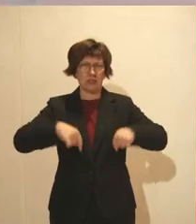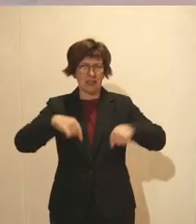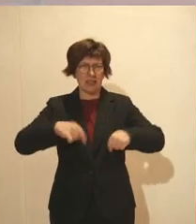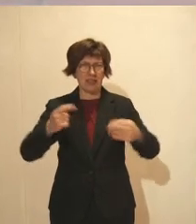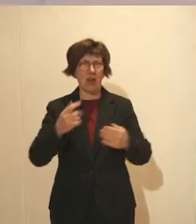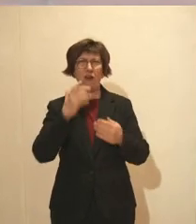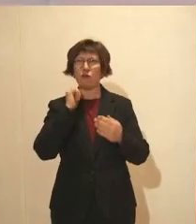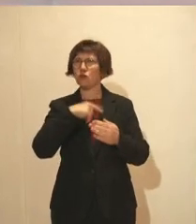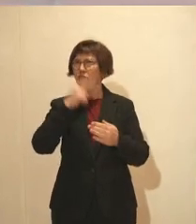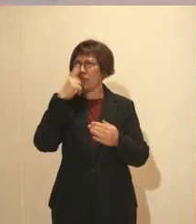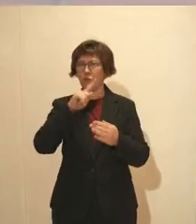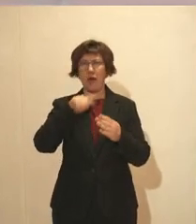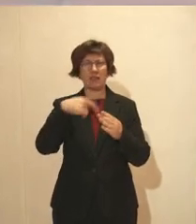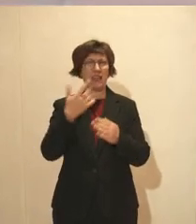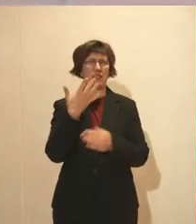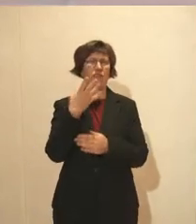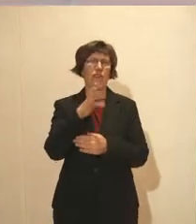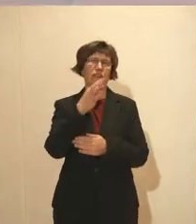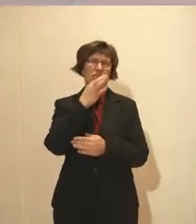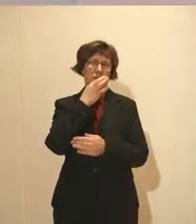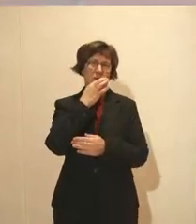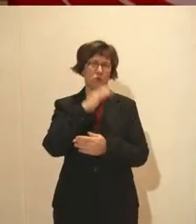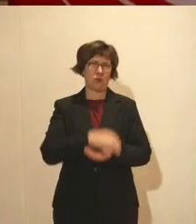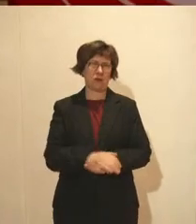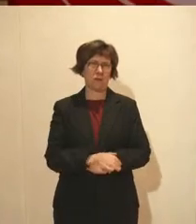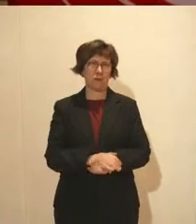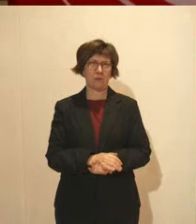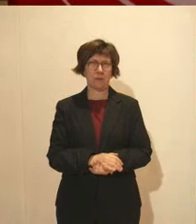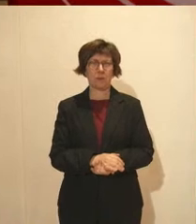wünschen viel spaß bei den nächsten 45 minuten